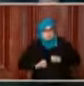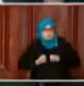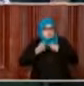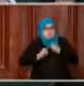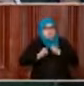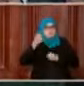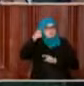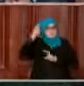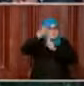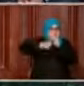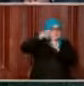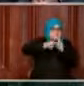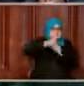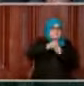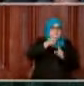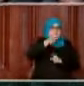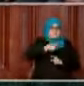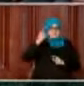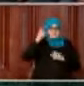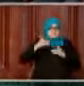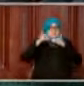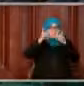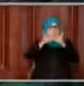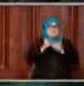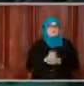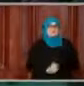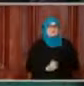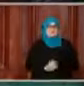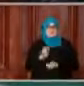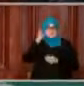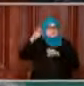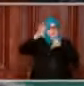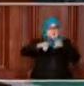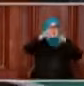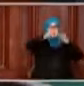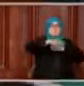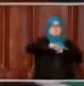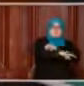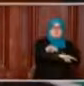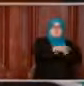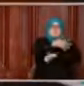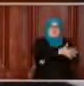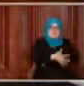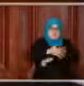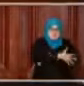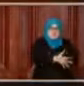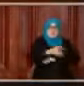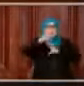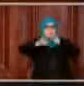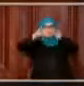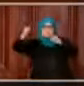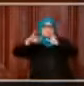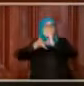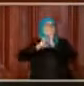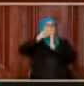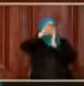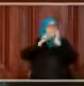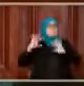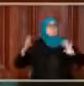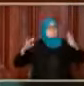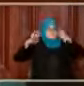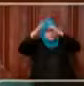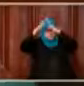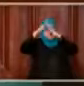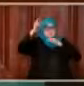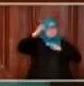مضنية في المدن وفي القرى، في الأرياف وفي الجبال